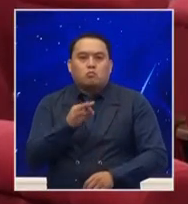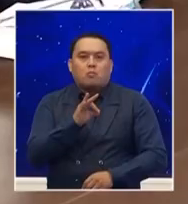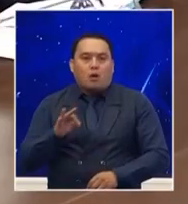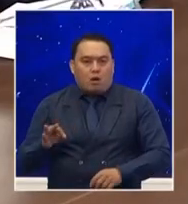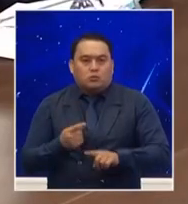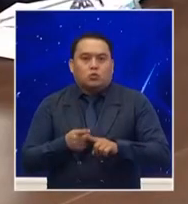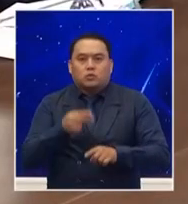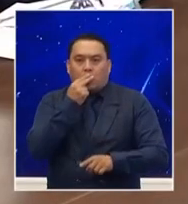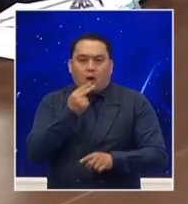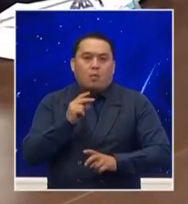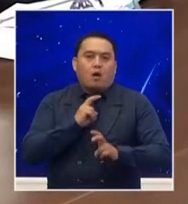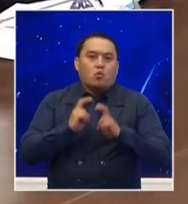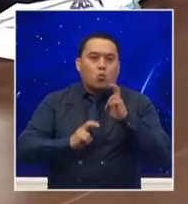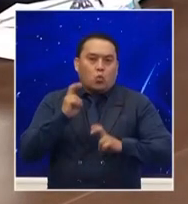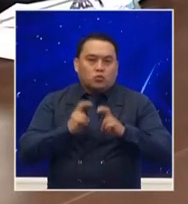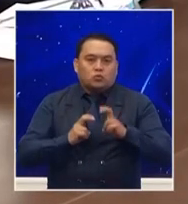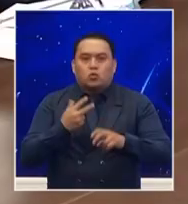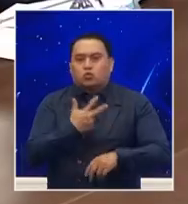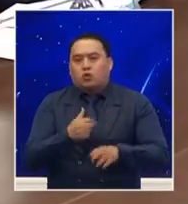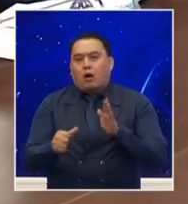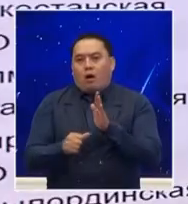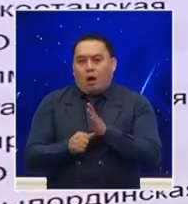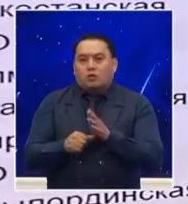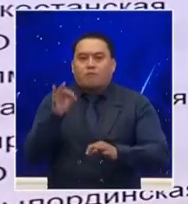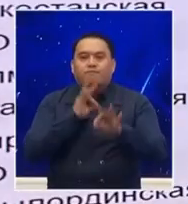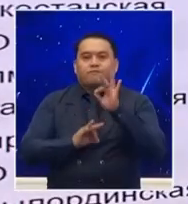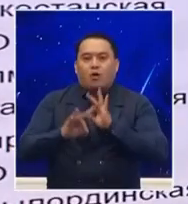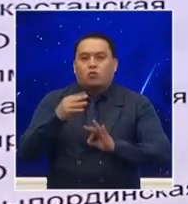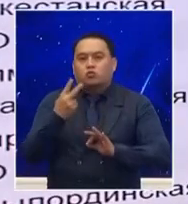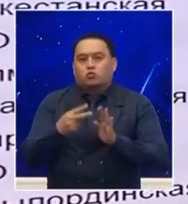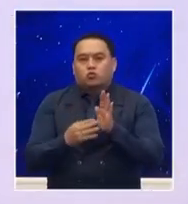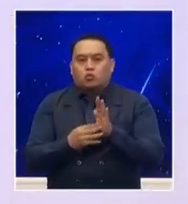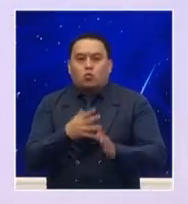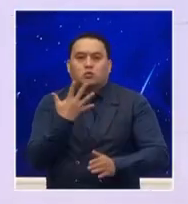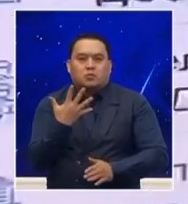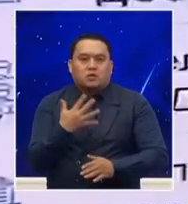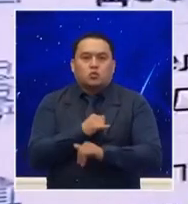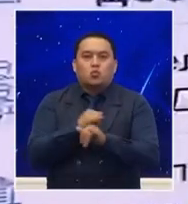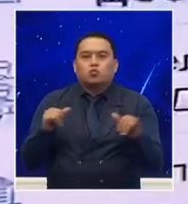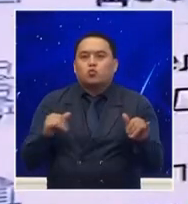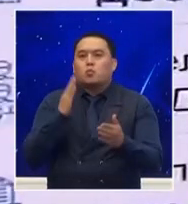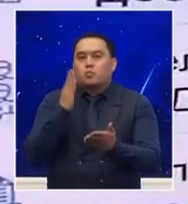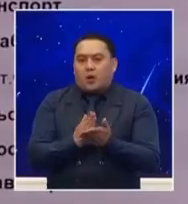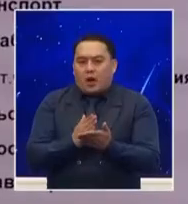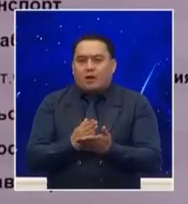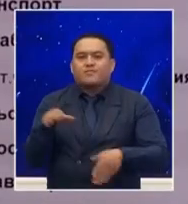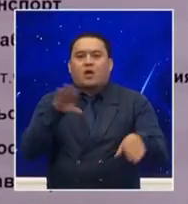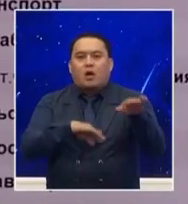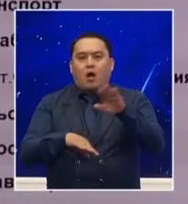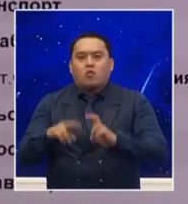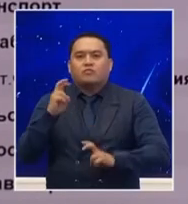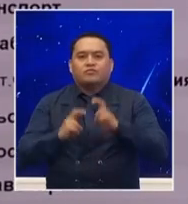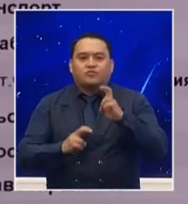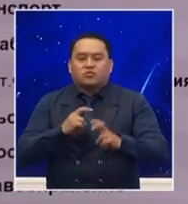оның ішінде тамақ өнімдерінің өндірісінде 3.6%, фармацевтикада 39.5% өсу бар. Тау-кен секторының